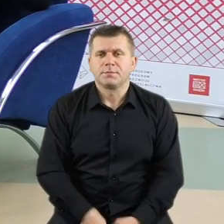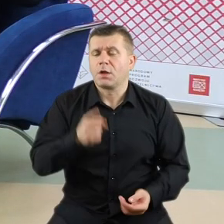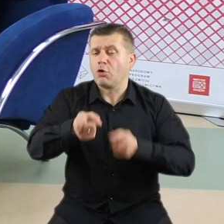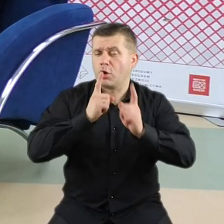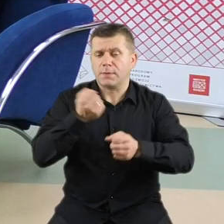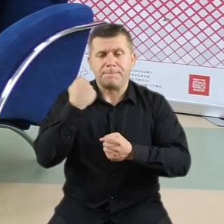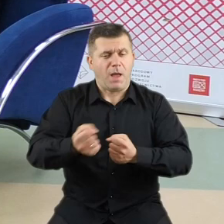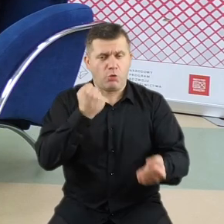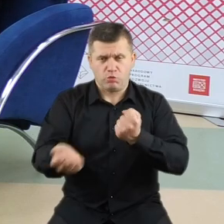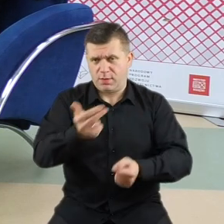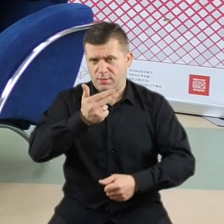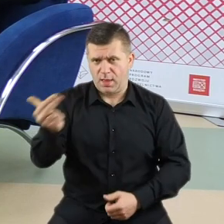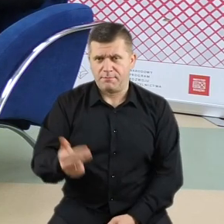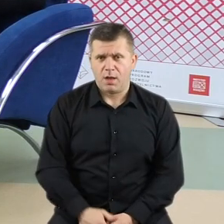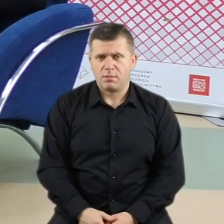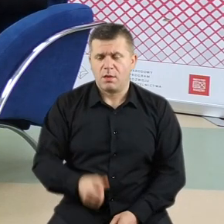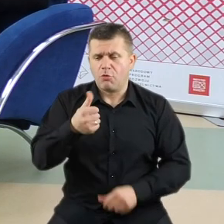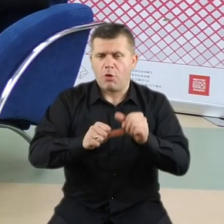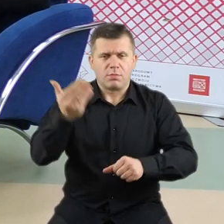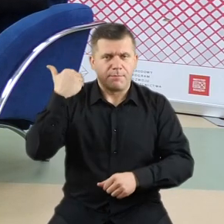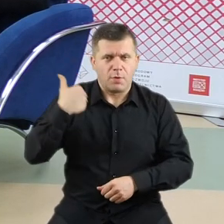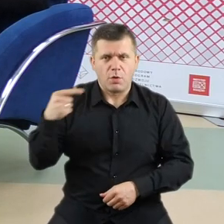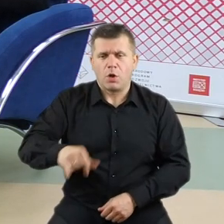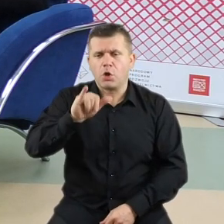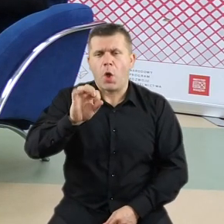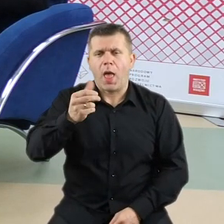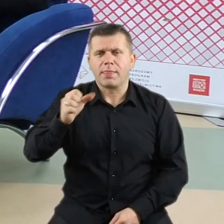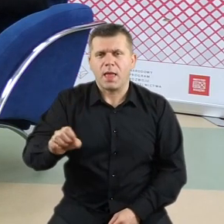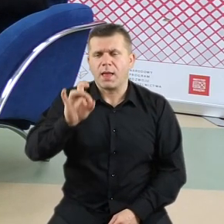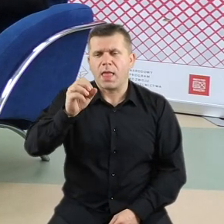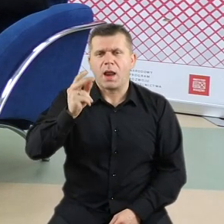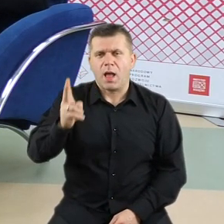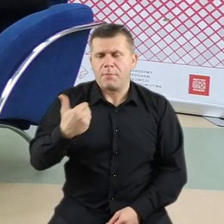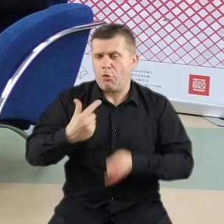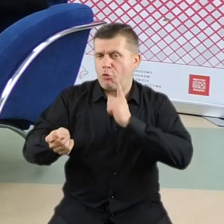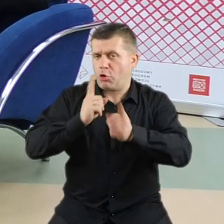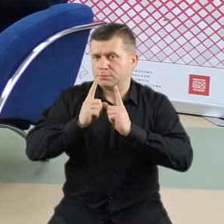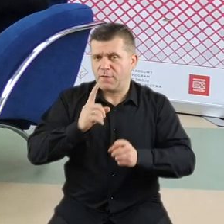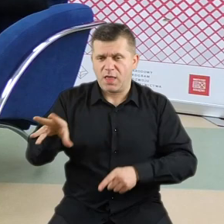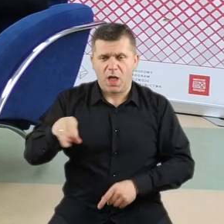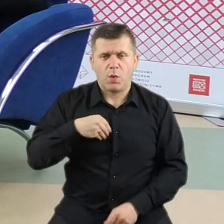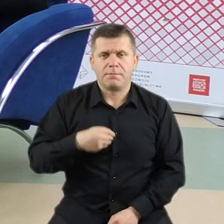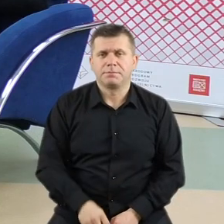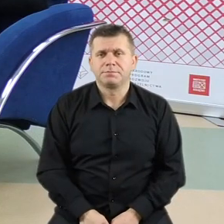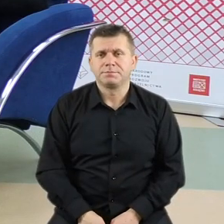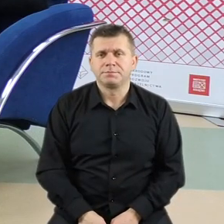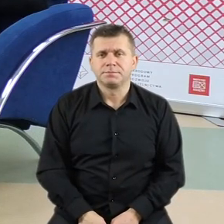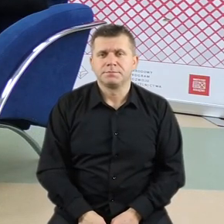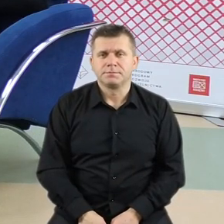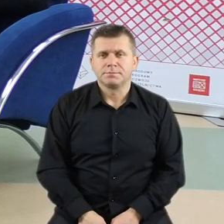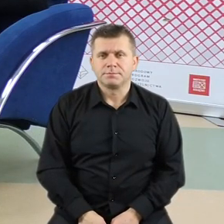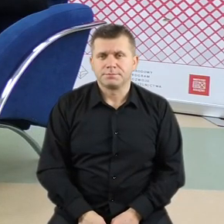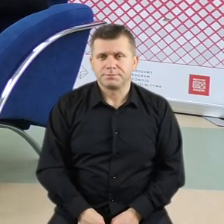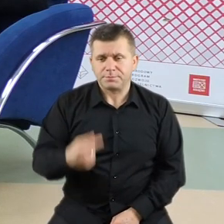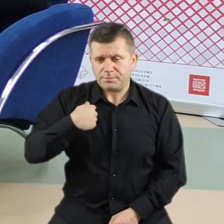Rozmawiasz o bardzo trudnych tematach. W zeszłym roku gościła u nas Joanna Gierak-Onoszko, z którą rozmawiałam. I ona... Ja ci